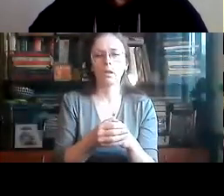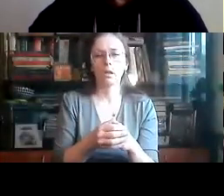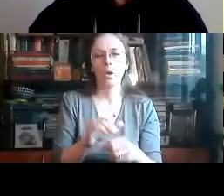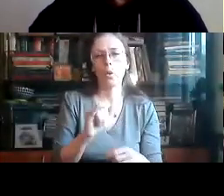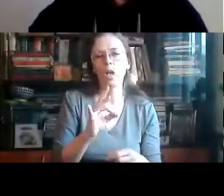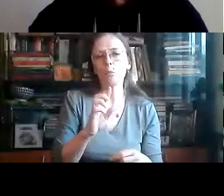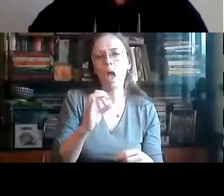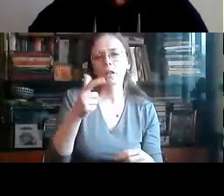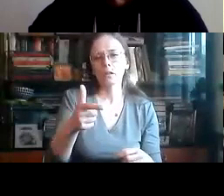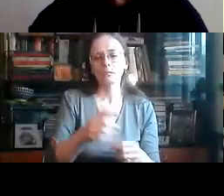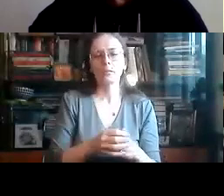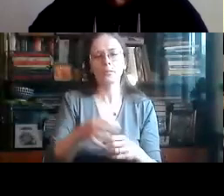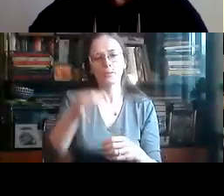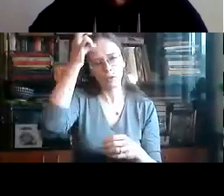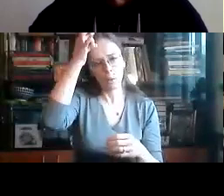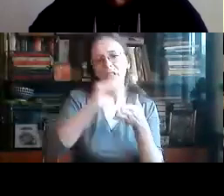уже как эта работа называется,